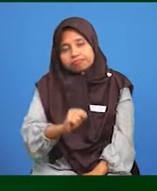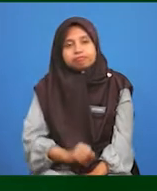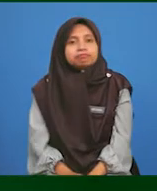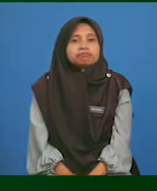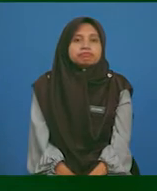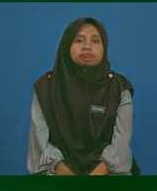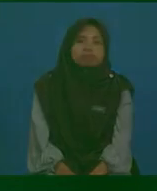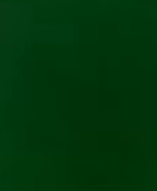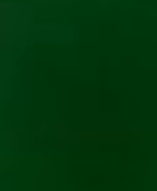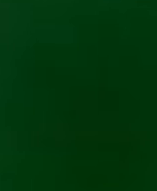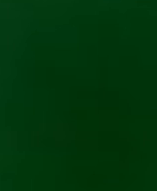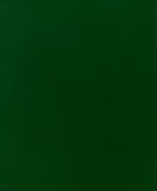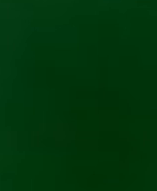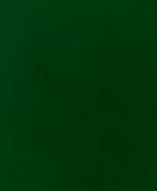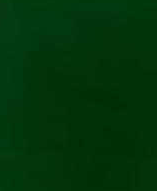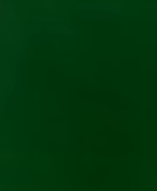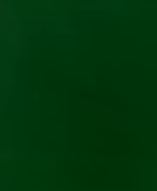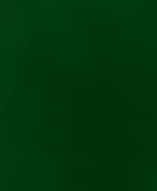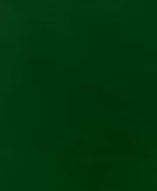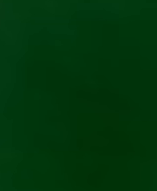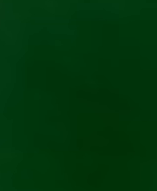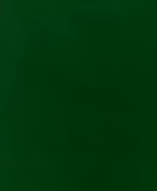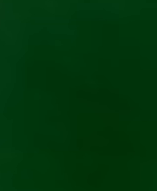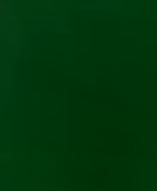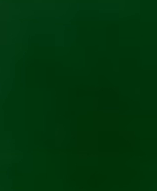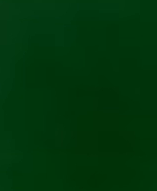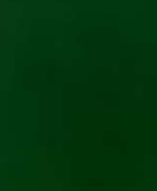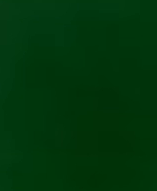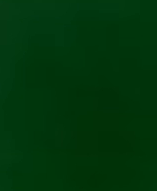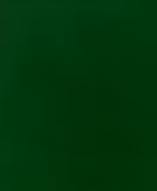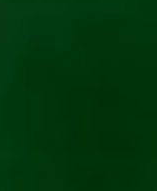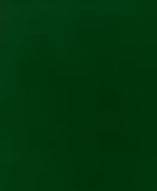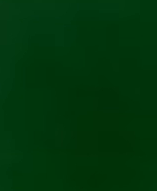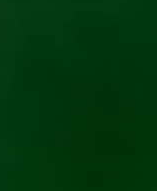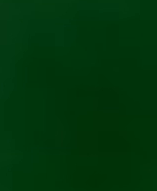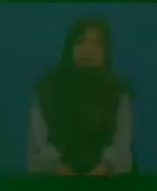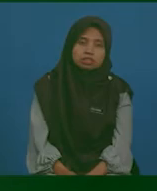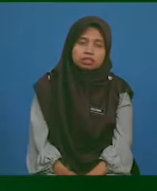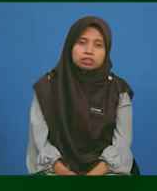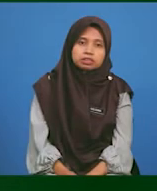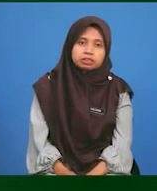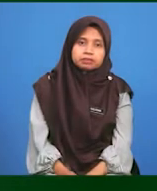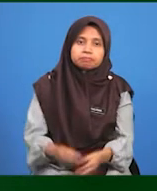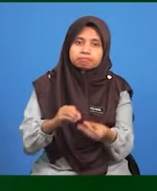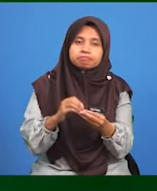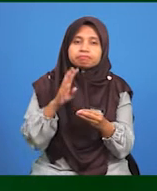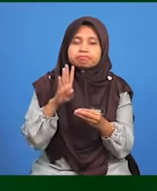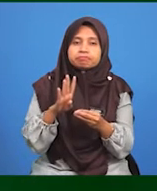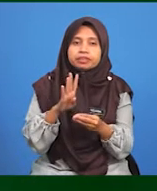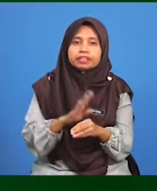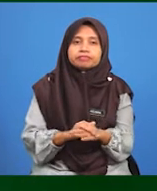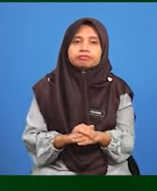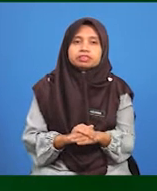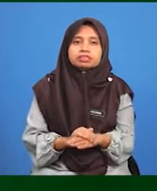Ayo menurutmu soalnya yang terakhir murid-murid